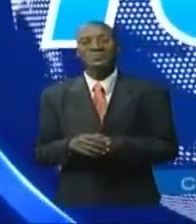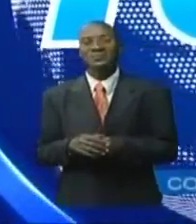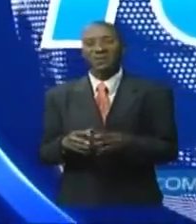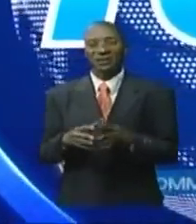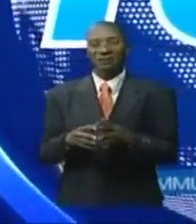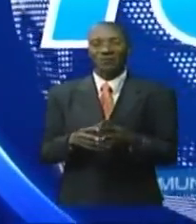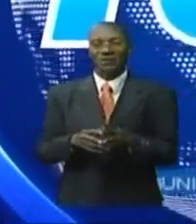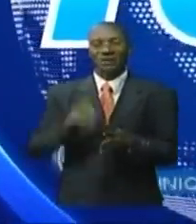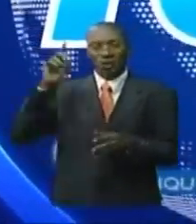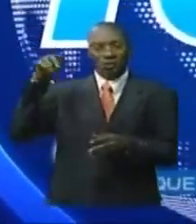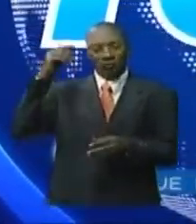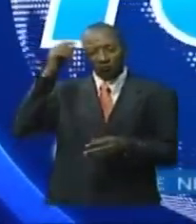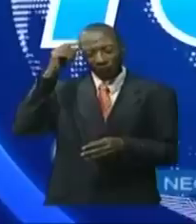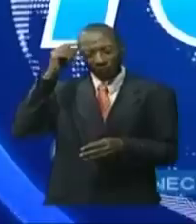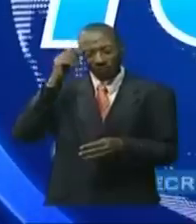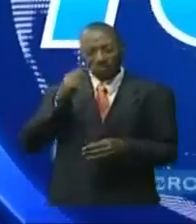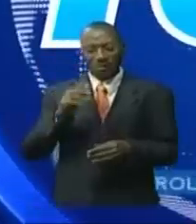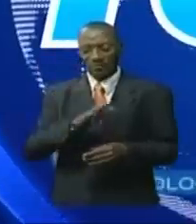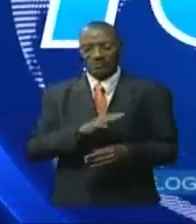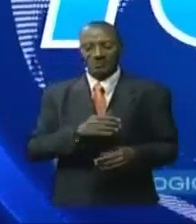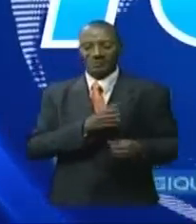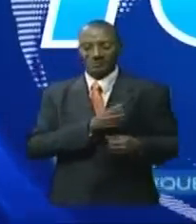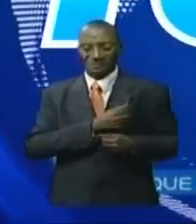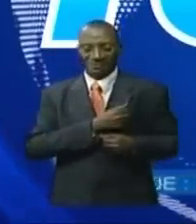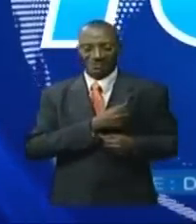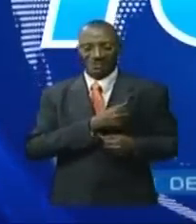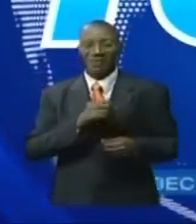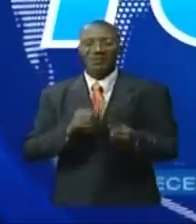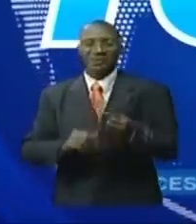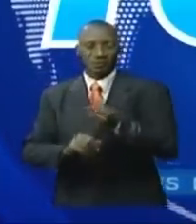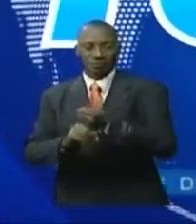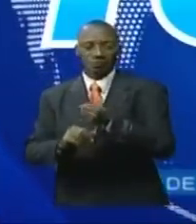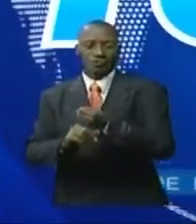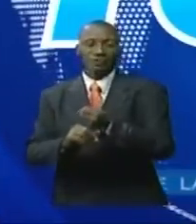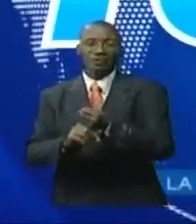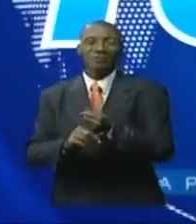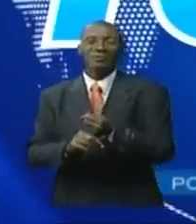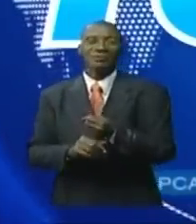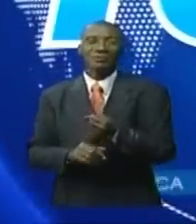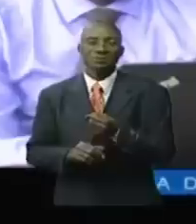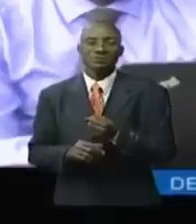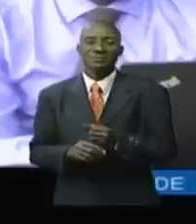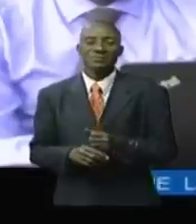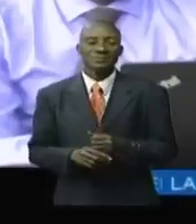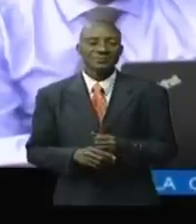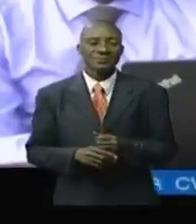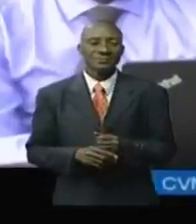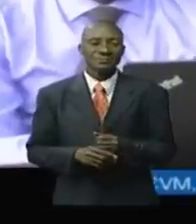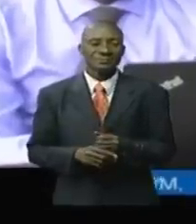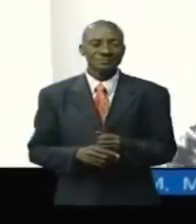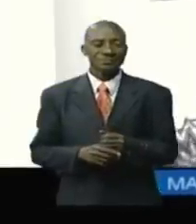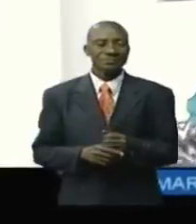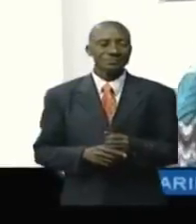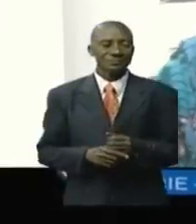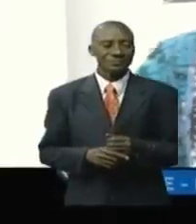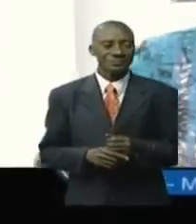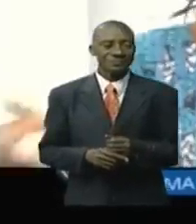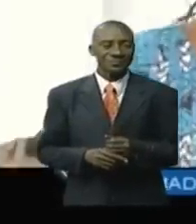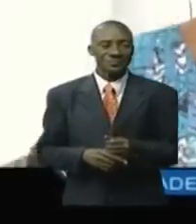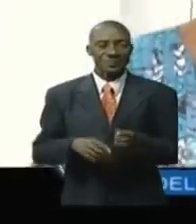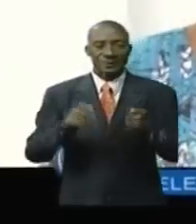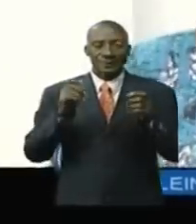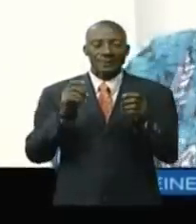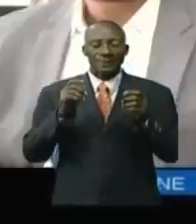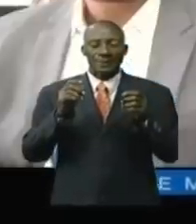du Canada via Affaires mondiales Canada, AMC, nous dit Betty Amani. Menstruelle et l'éducation